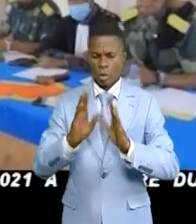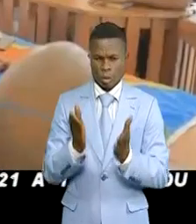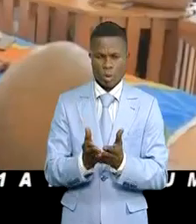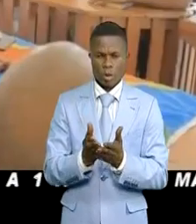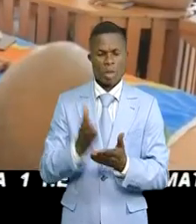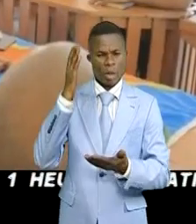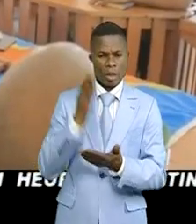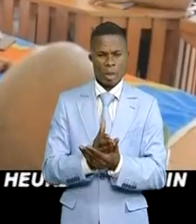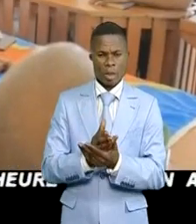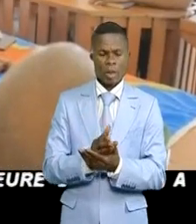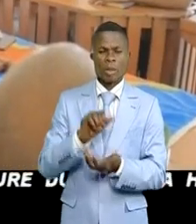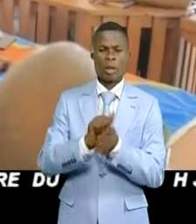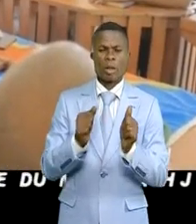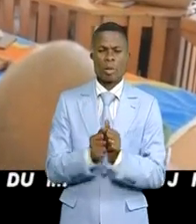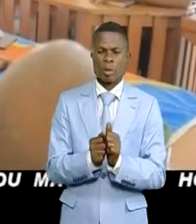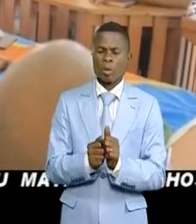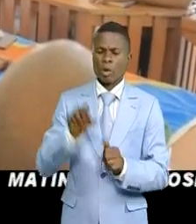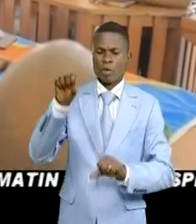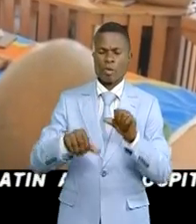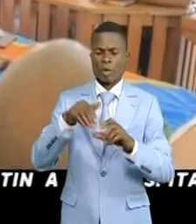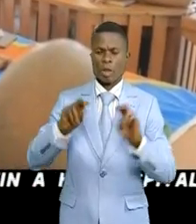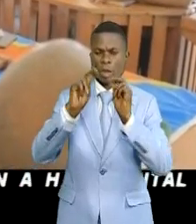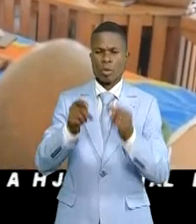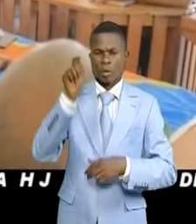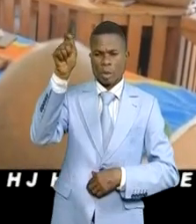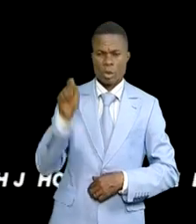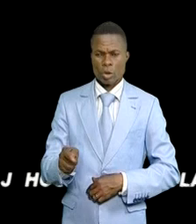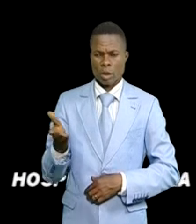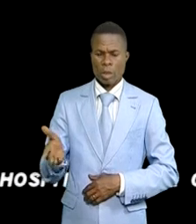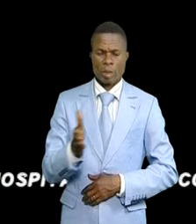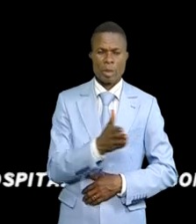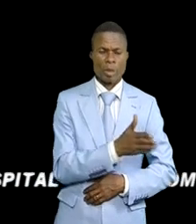afin de lutter contre l'impunité au sein de forces armées.